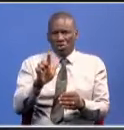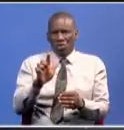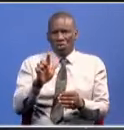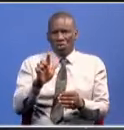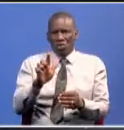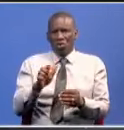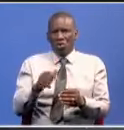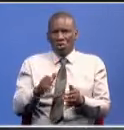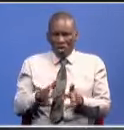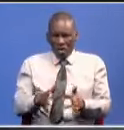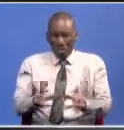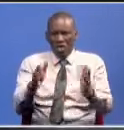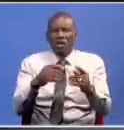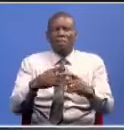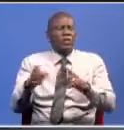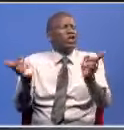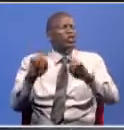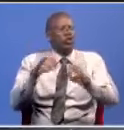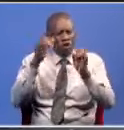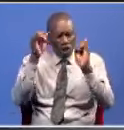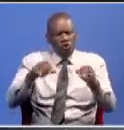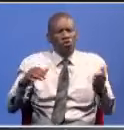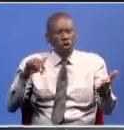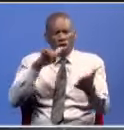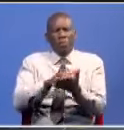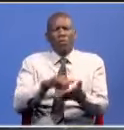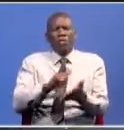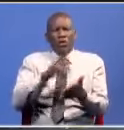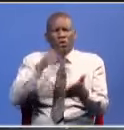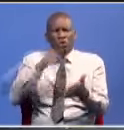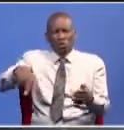airport, which is what we really need as well.